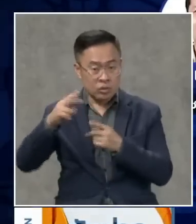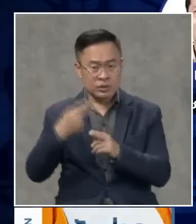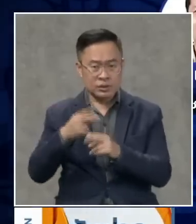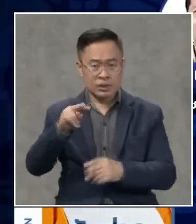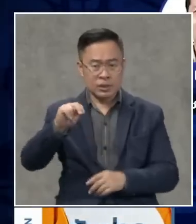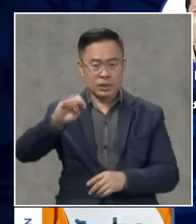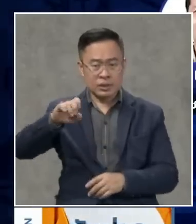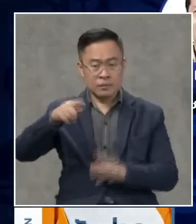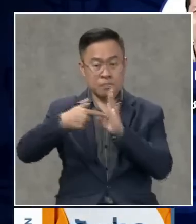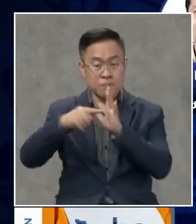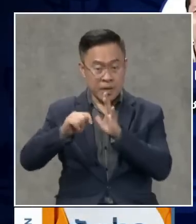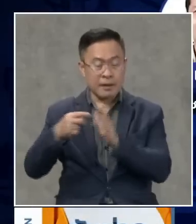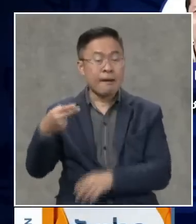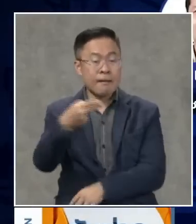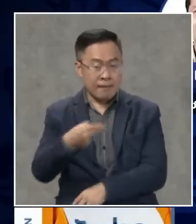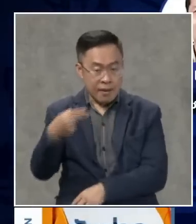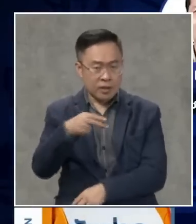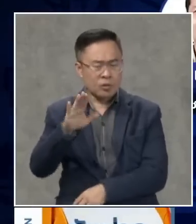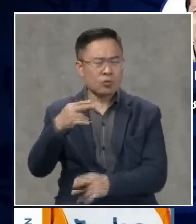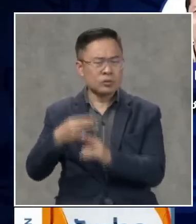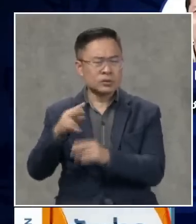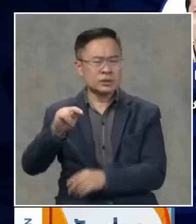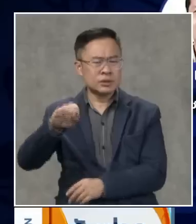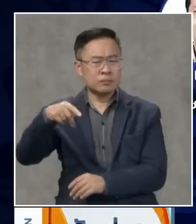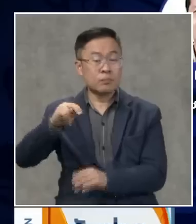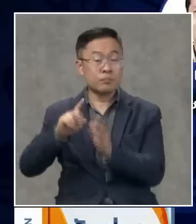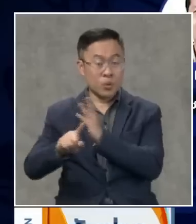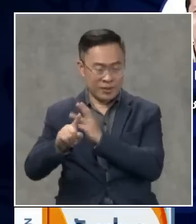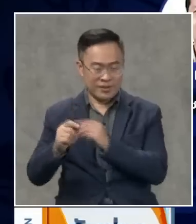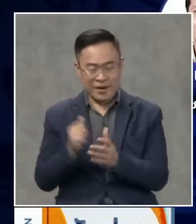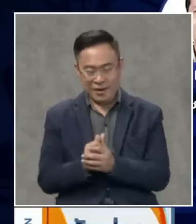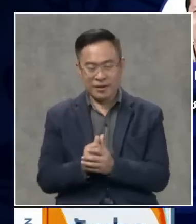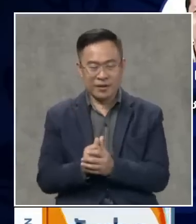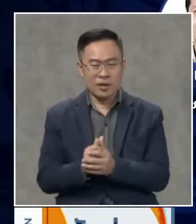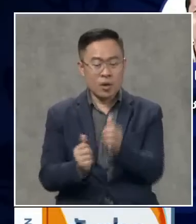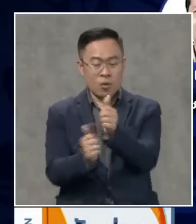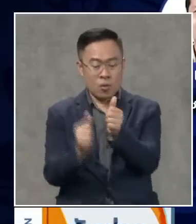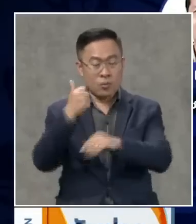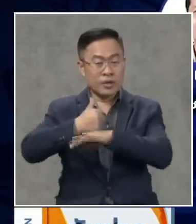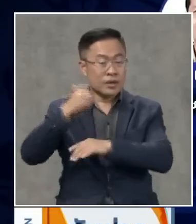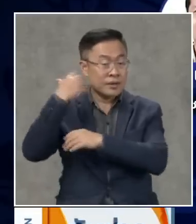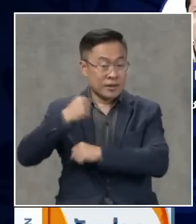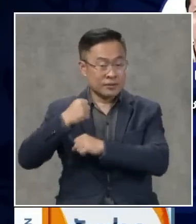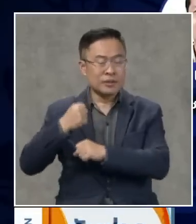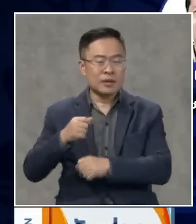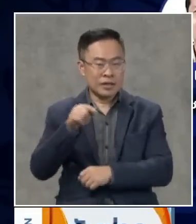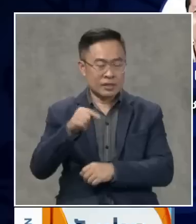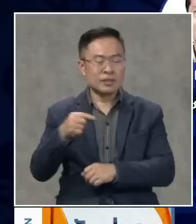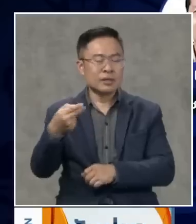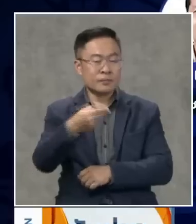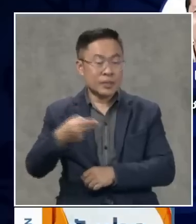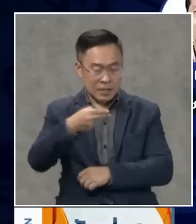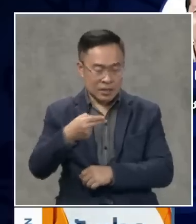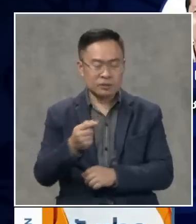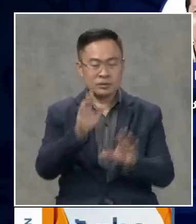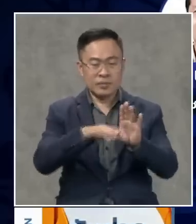รหลานชายของคุณนิพนธ์บุญยามณีเป็นนักธุรกิจมาชิมลางการเมืองท้องถิ่นด้วยนะคะขณะที่เขตเลือกตั้ง